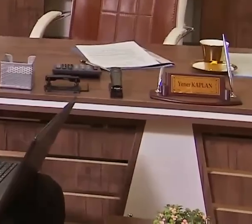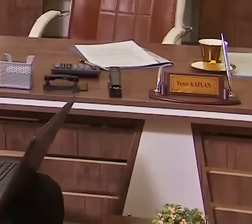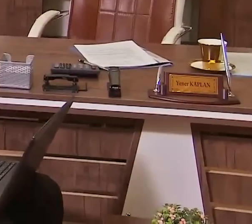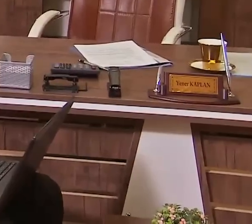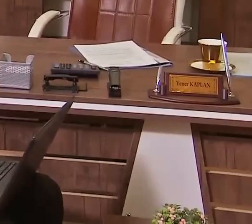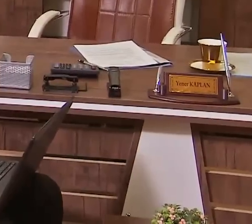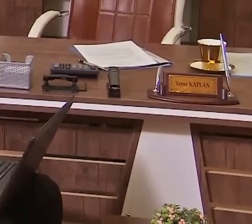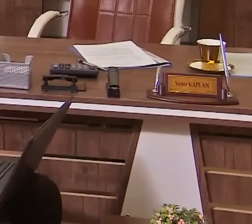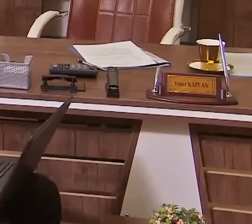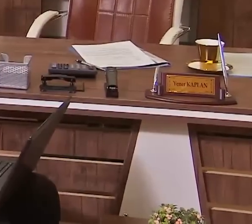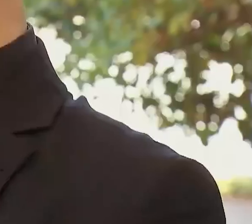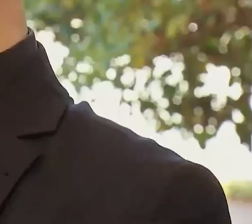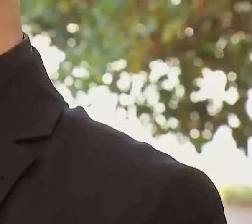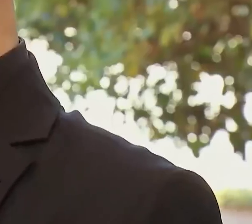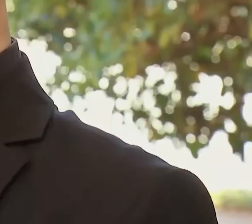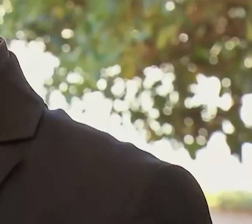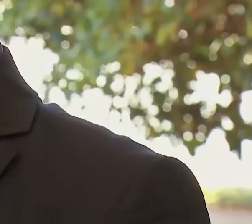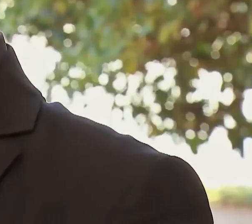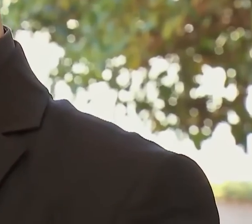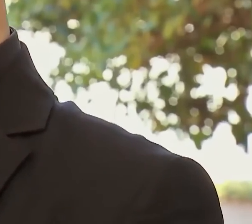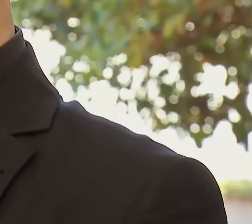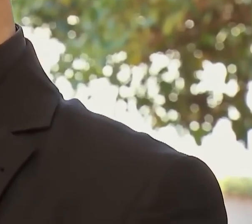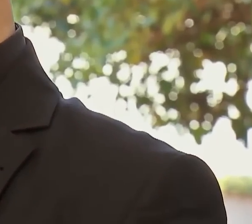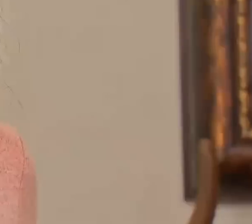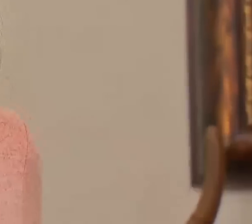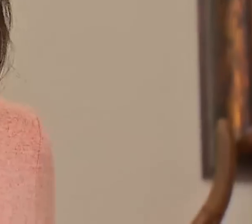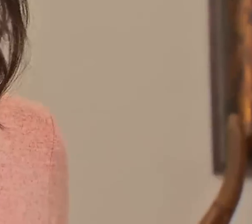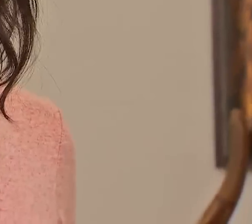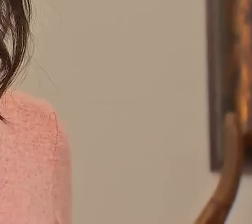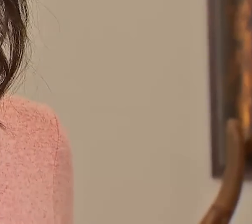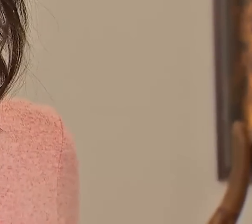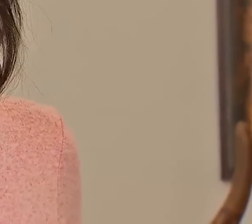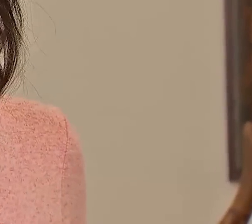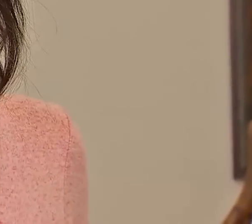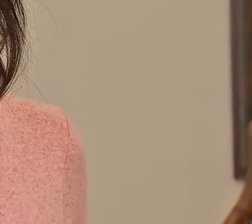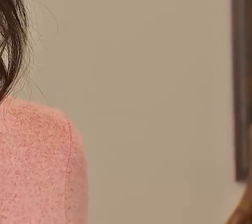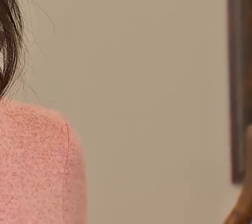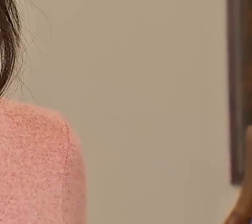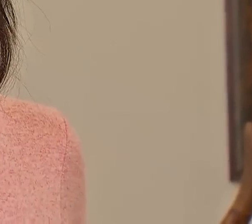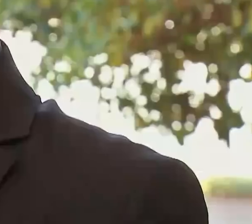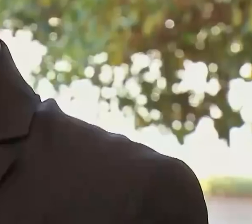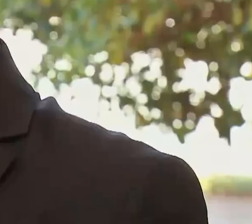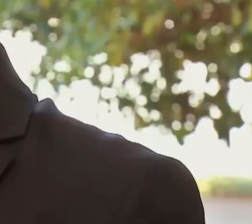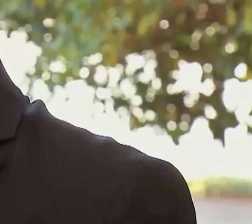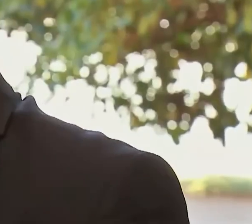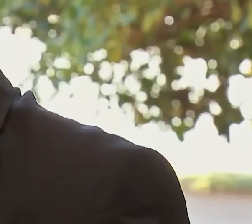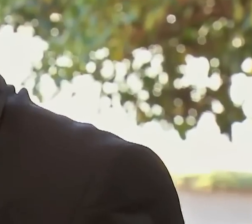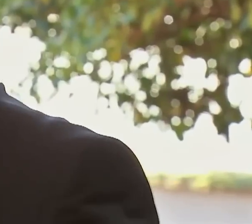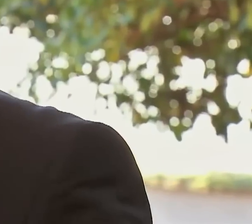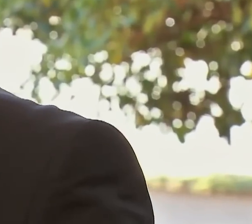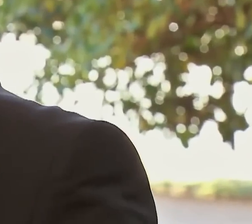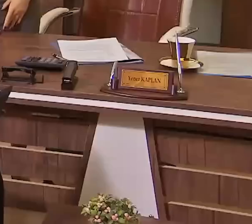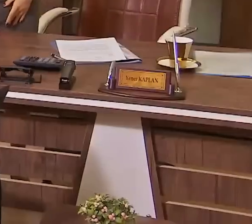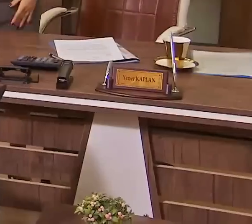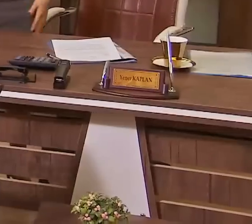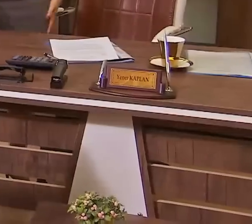aradığını görmeye çalışıyor. Beton'un gözleri ekranda. Mehtap başını hafifçe telefona uzatmış. Beton fark edip telefonu gizler gibi